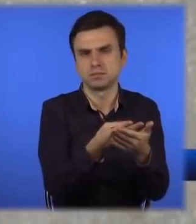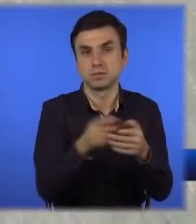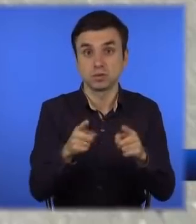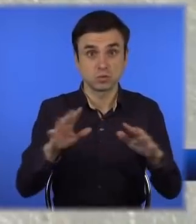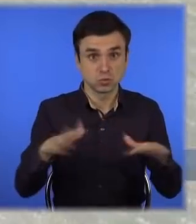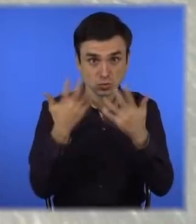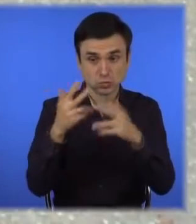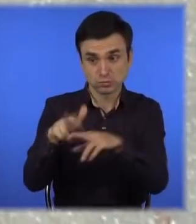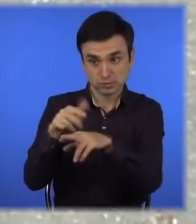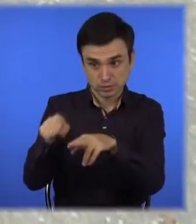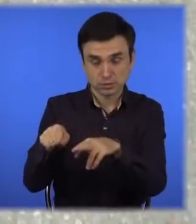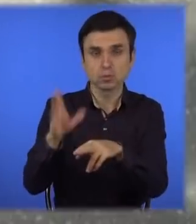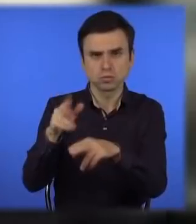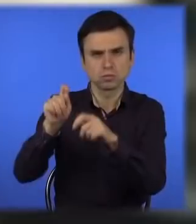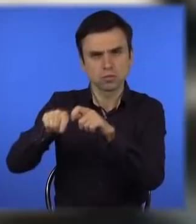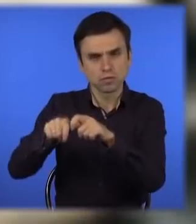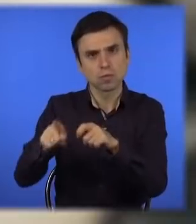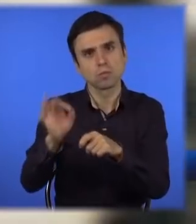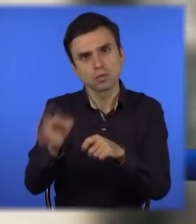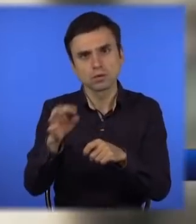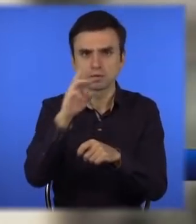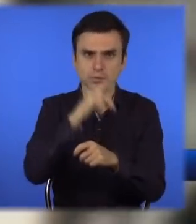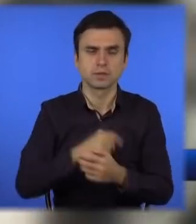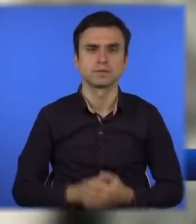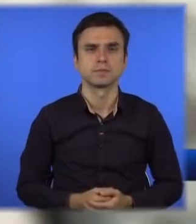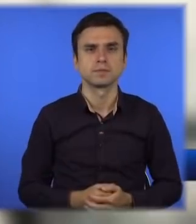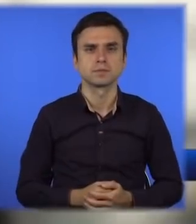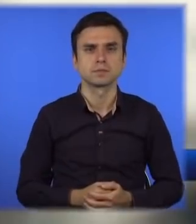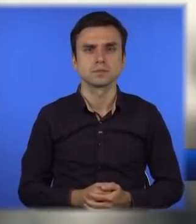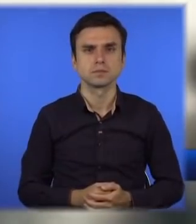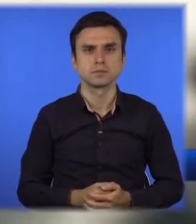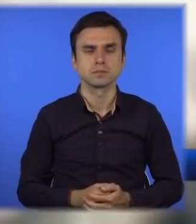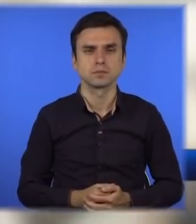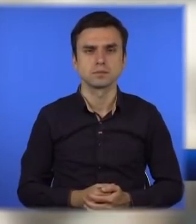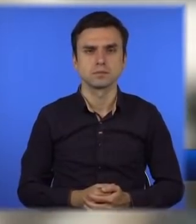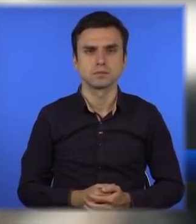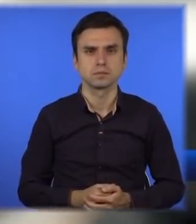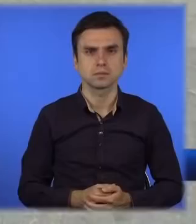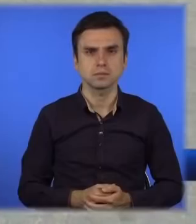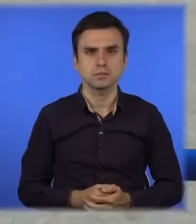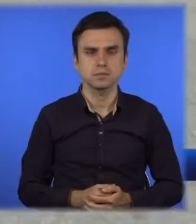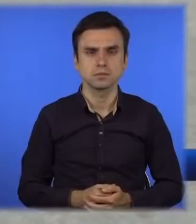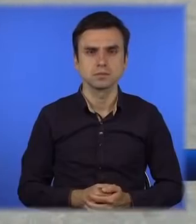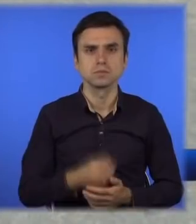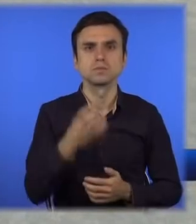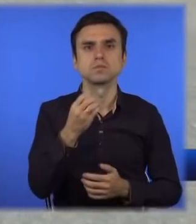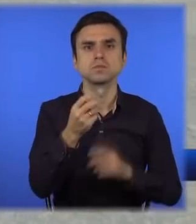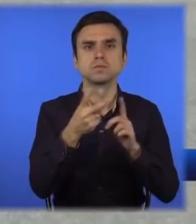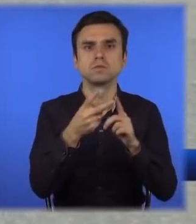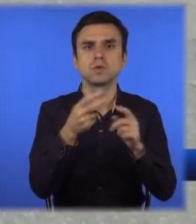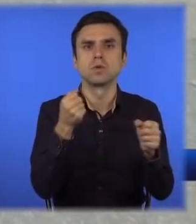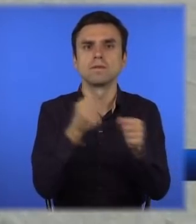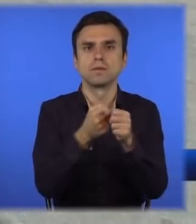зіткнення постраждали водій патрульний та водій ВАЗу. Їх госпіталізували до 8-ї міськлікарні. За фактом аварії буде